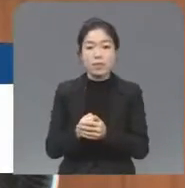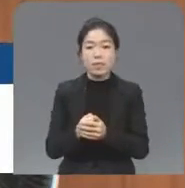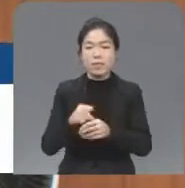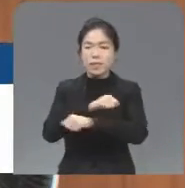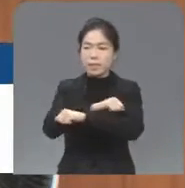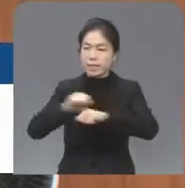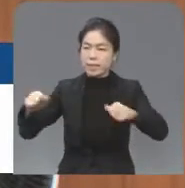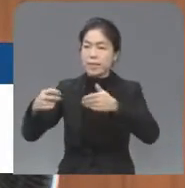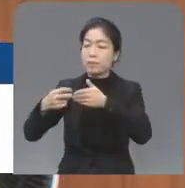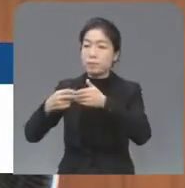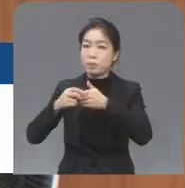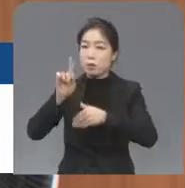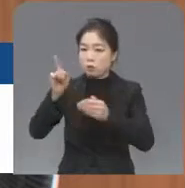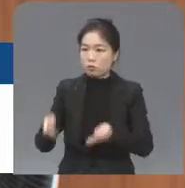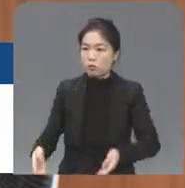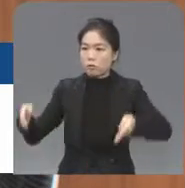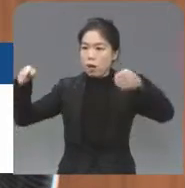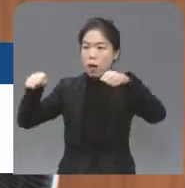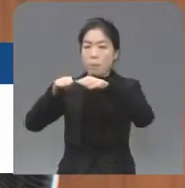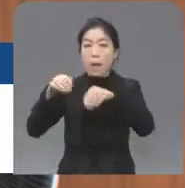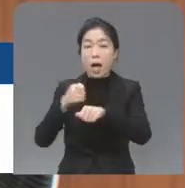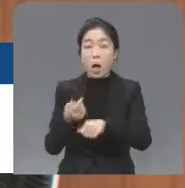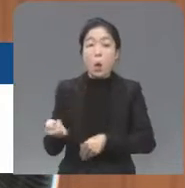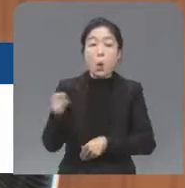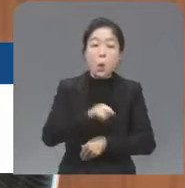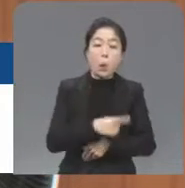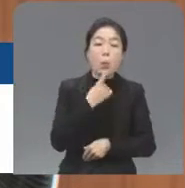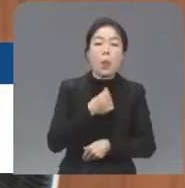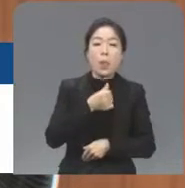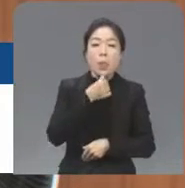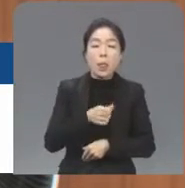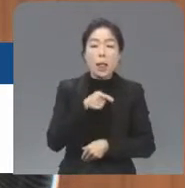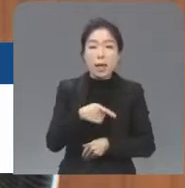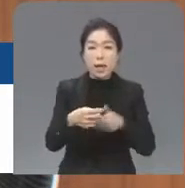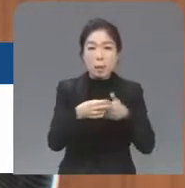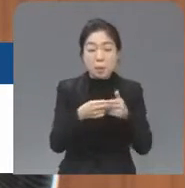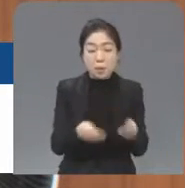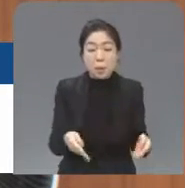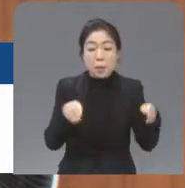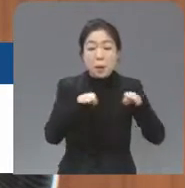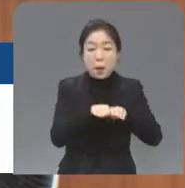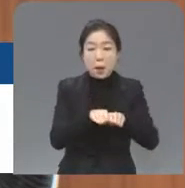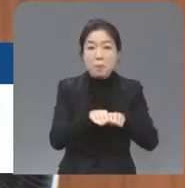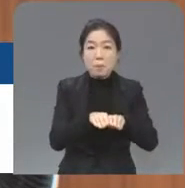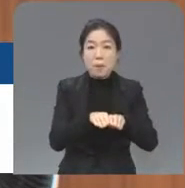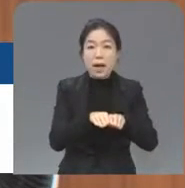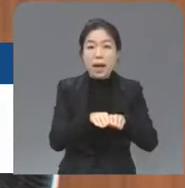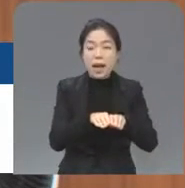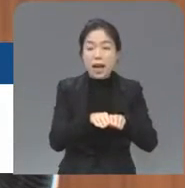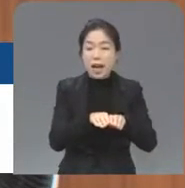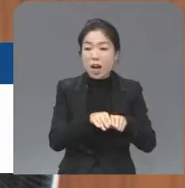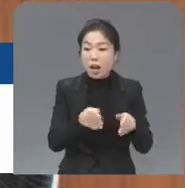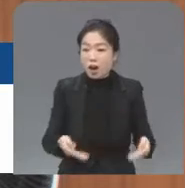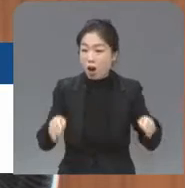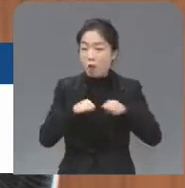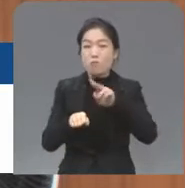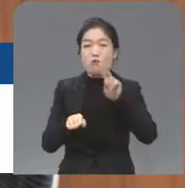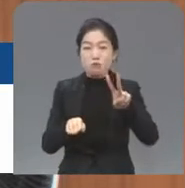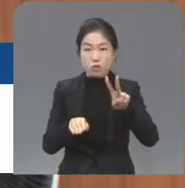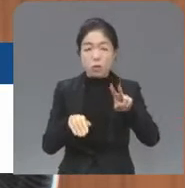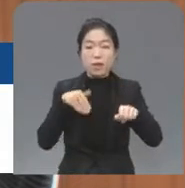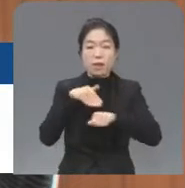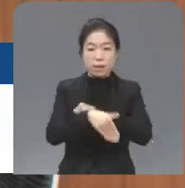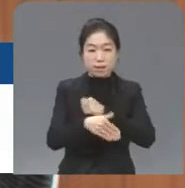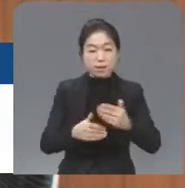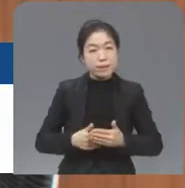그 병원이 하나 생기고 그 옆에 조금 작은 병원이 생겨서 이제 두 개의 건물의 형태로